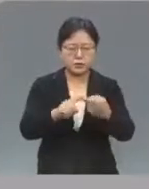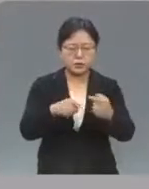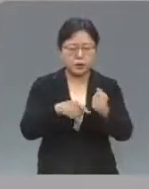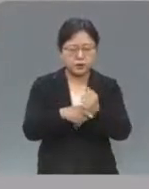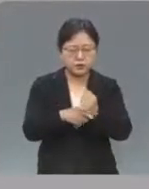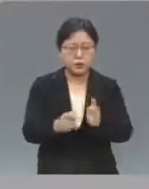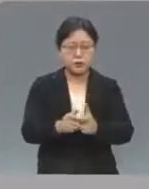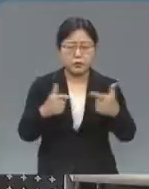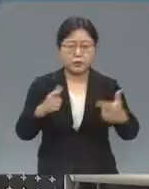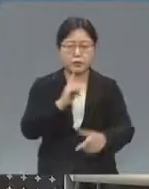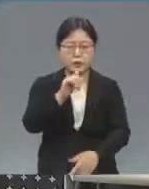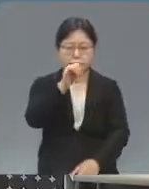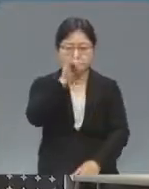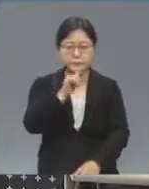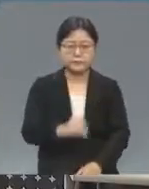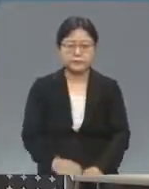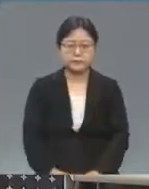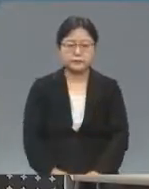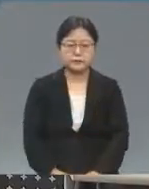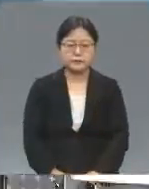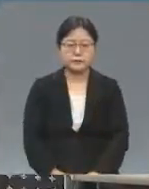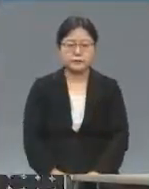확대해야 한다고 좋겠습니다